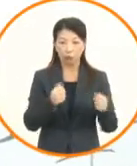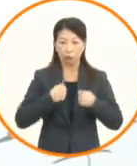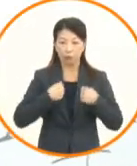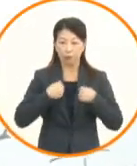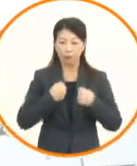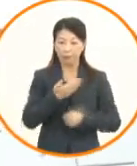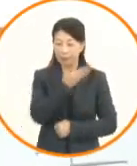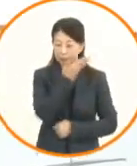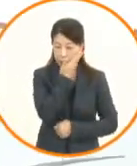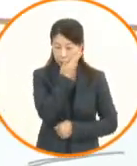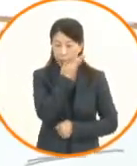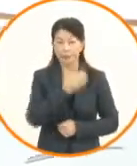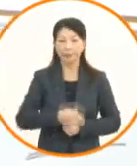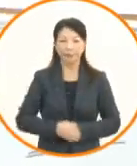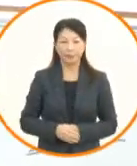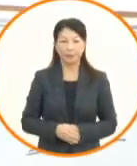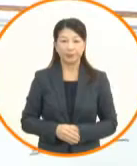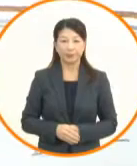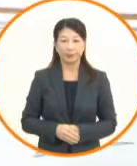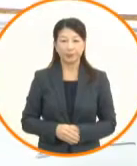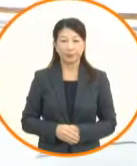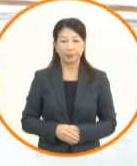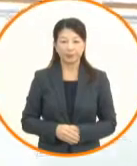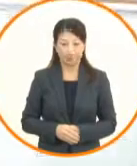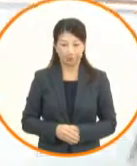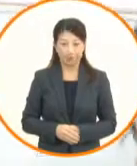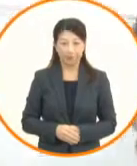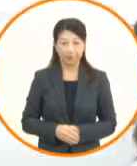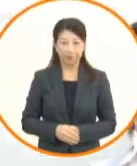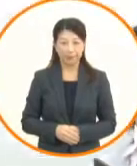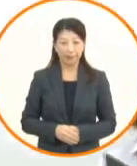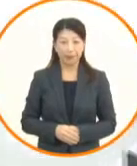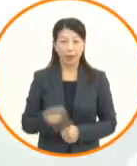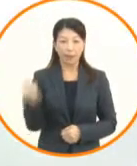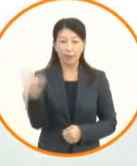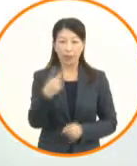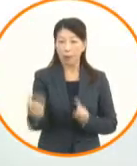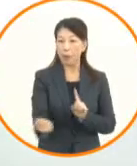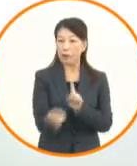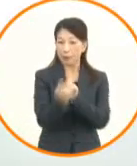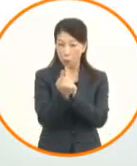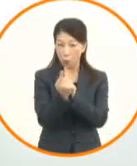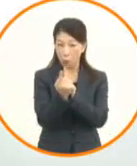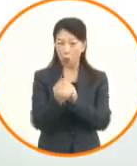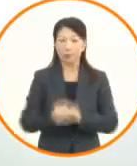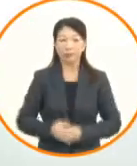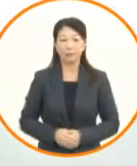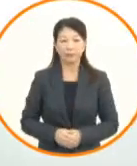では次の授業でお会いしましょう。